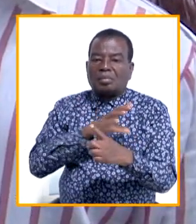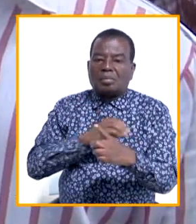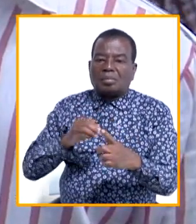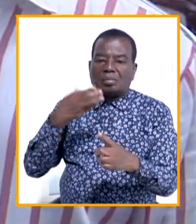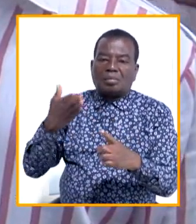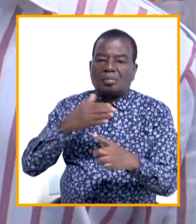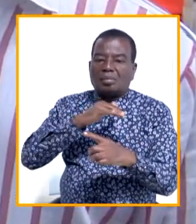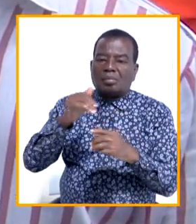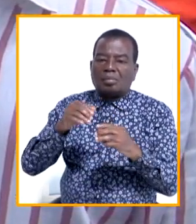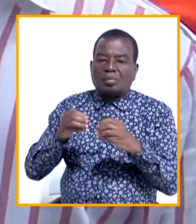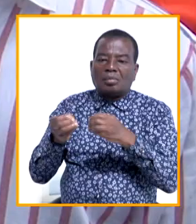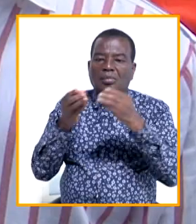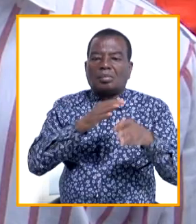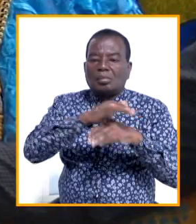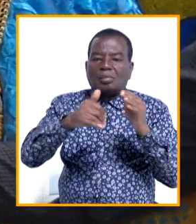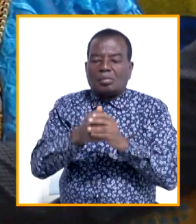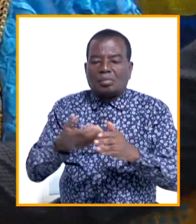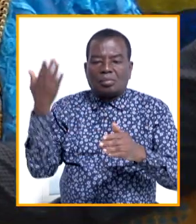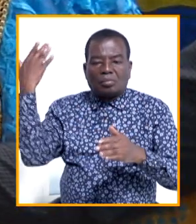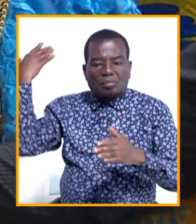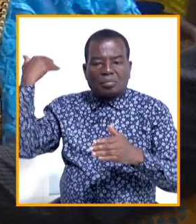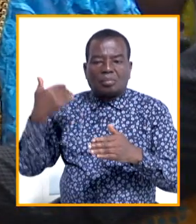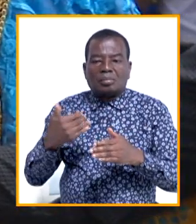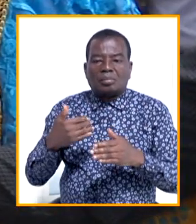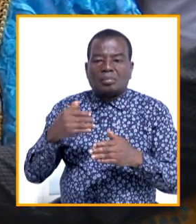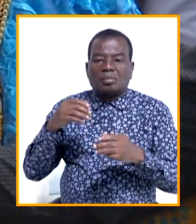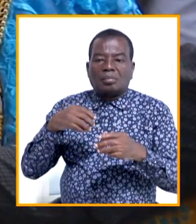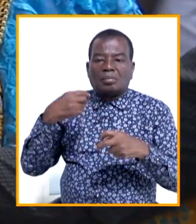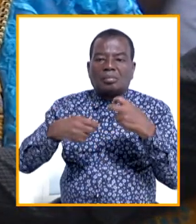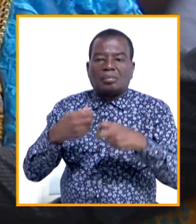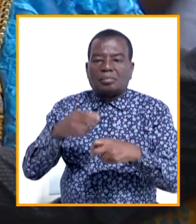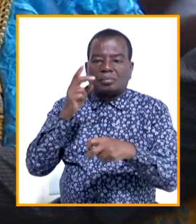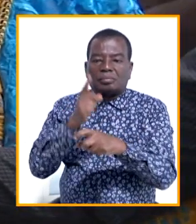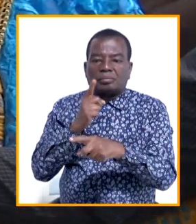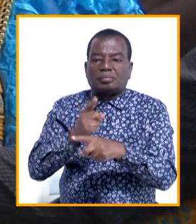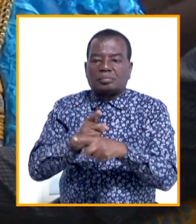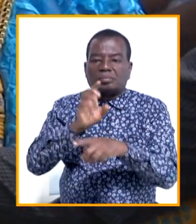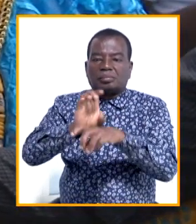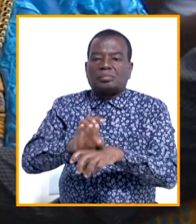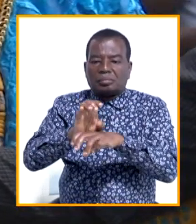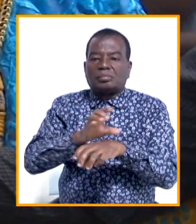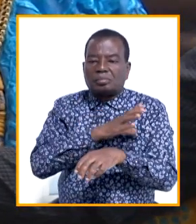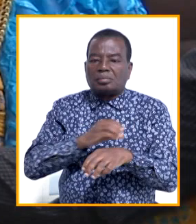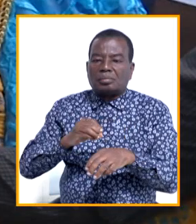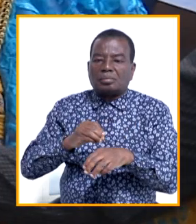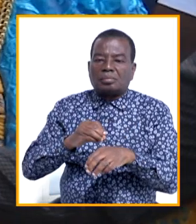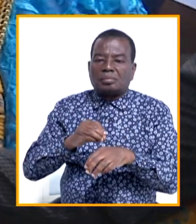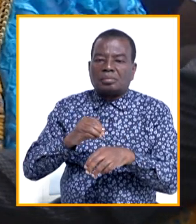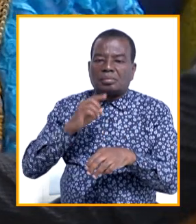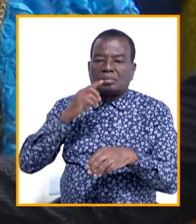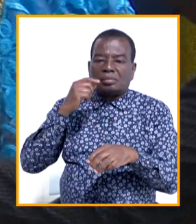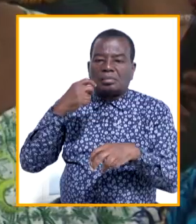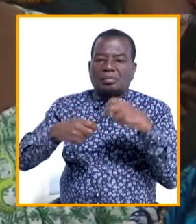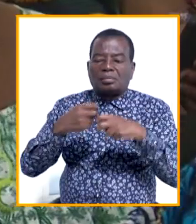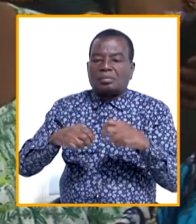soi et tous les tous les Ragot la question de la préservation de notre culture de notre patrimoine national notre patrimoine culturel est une